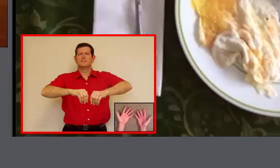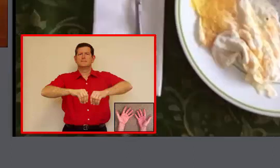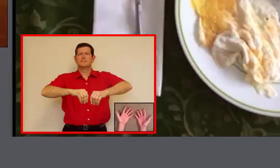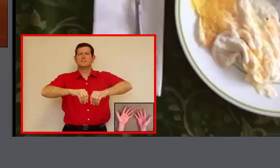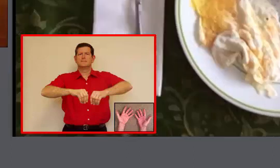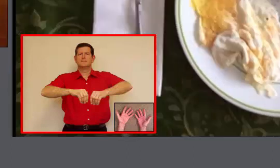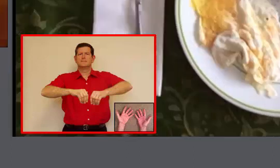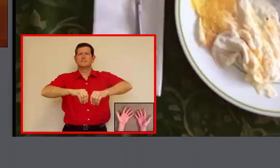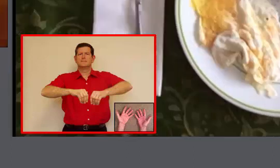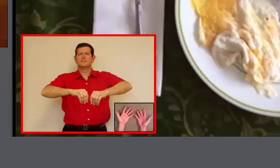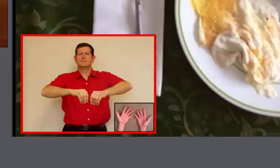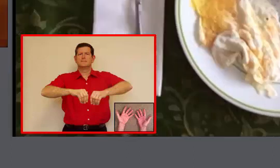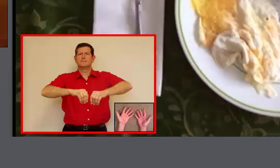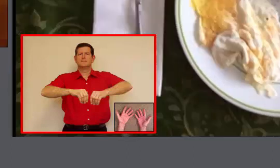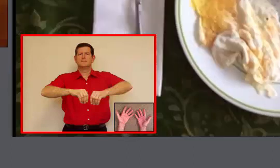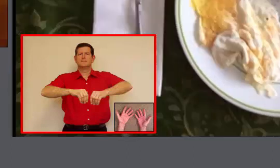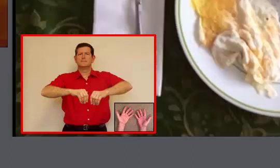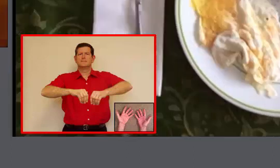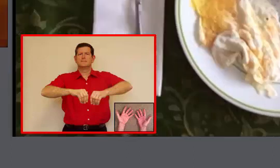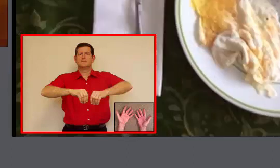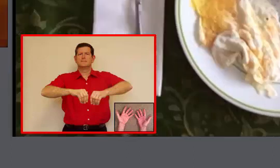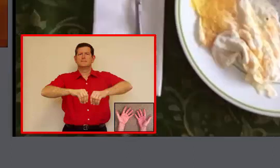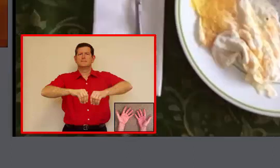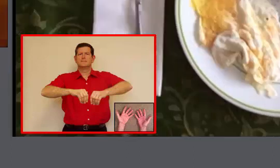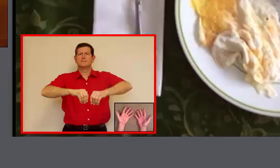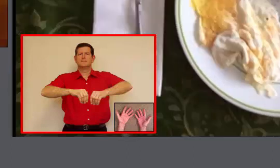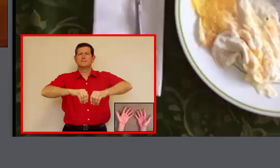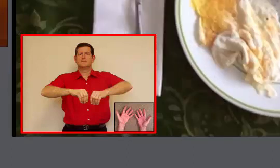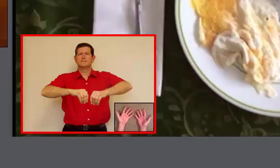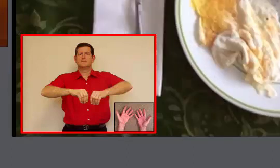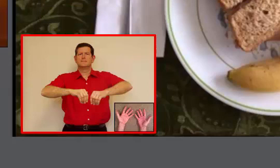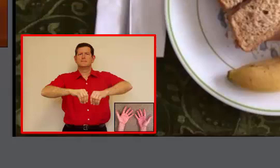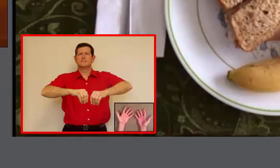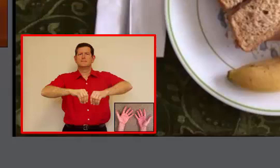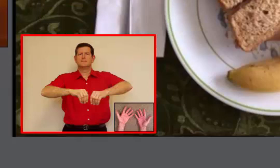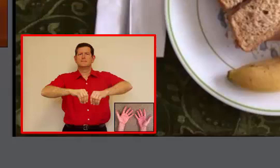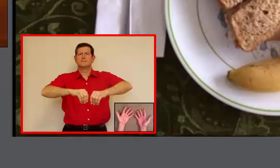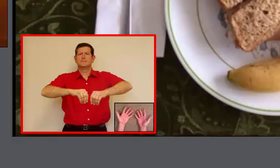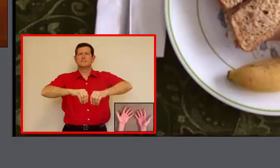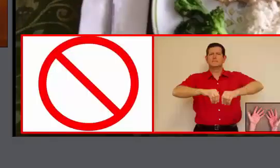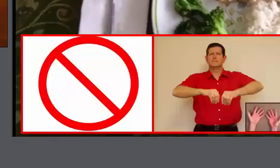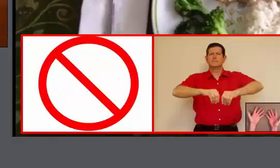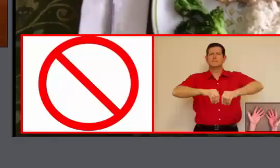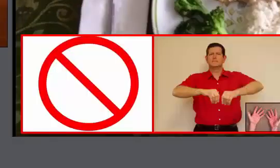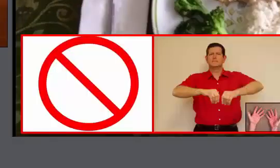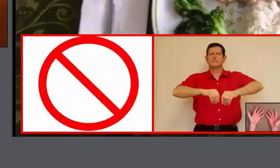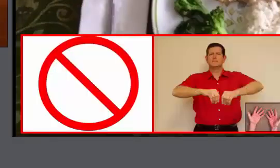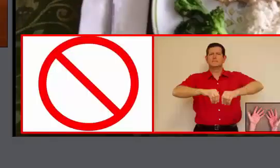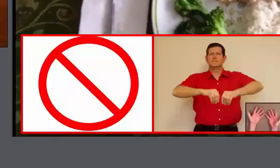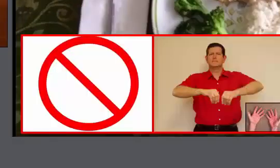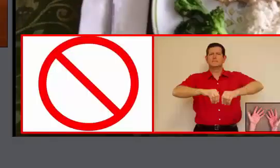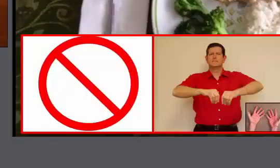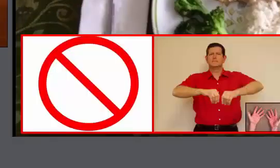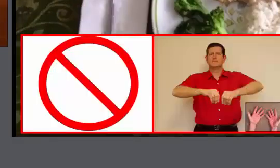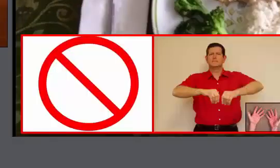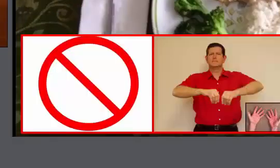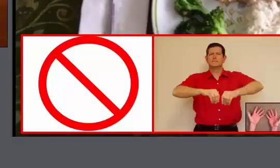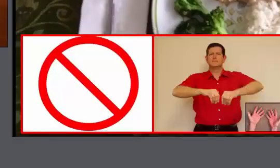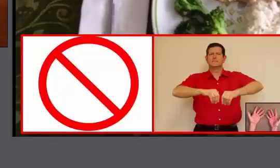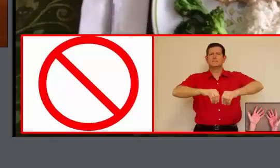que parfois je fais le petit déjeuner? Aussi, oui. Okay, quand même, Oui, il faut l'avouer. Oui. Et est-ce que vous faites le dîner? Oui, je